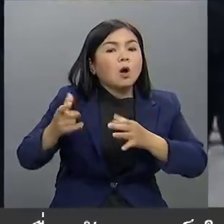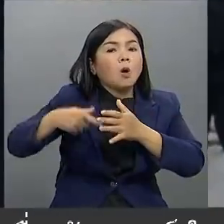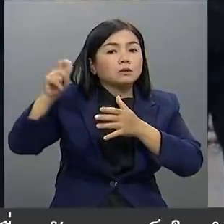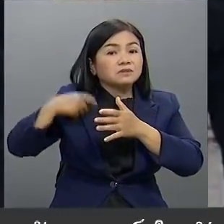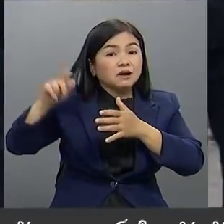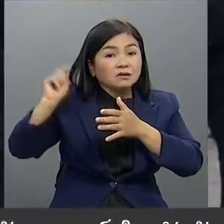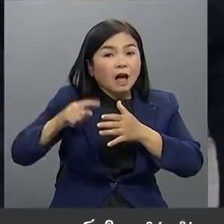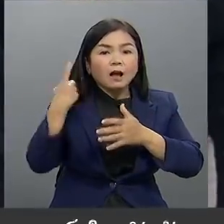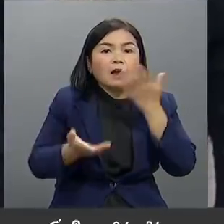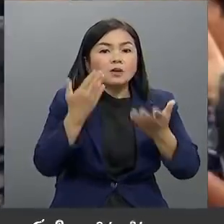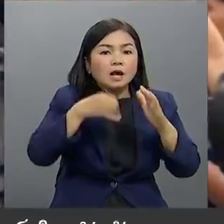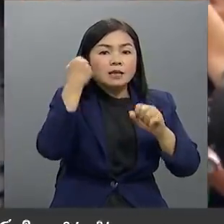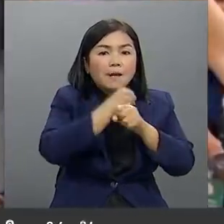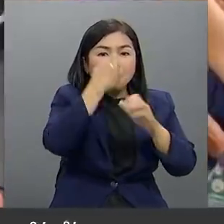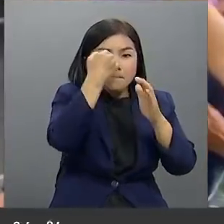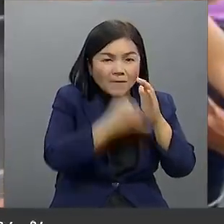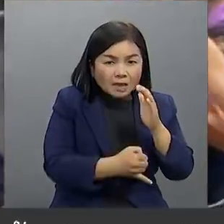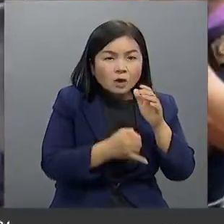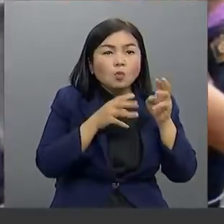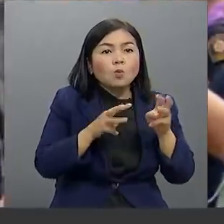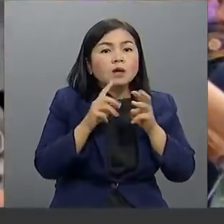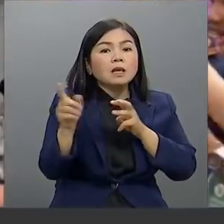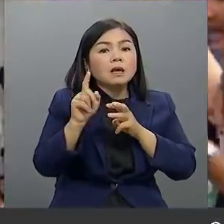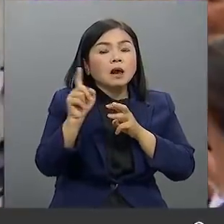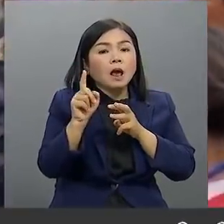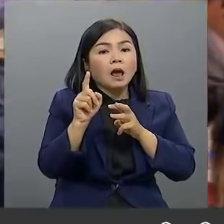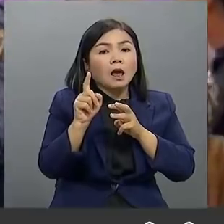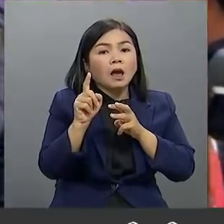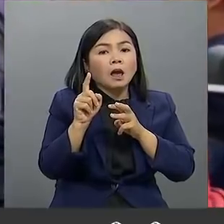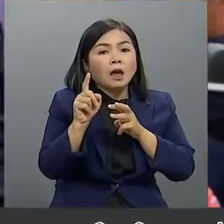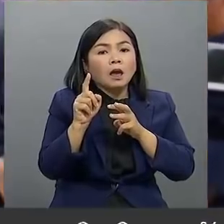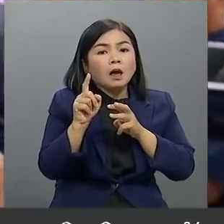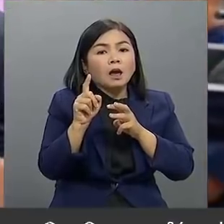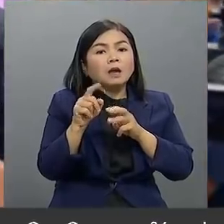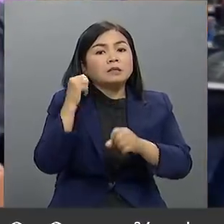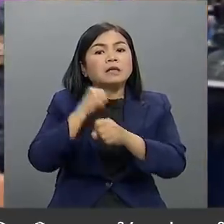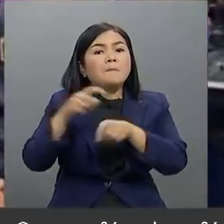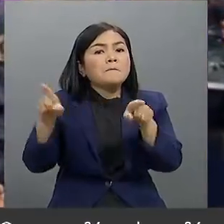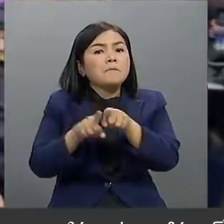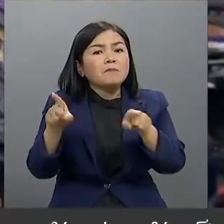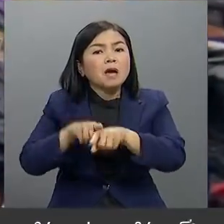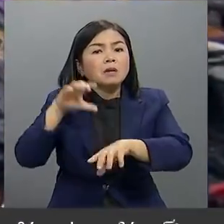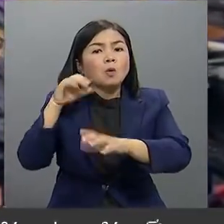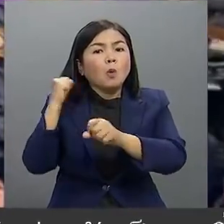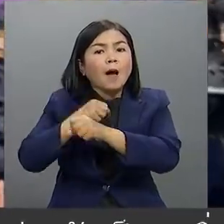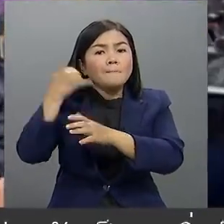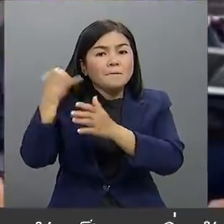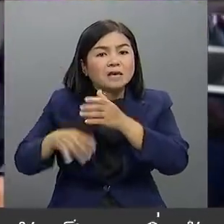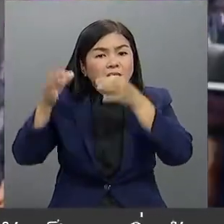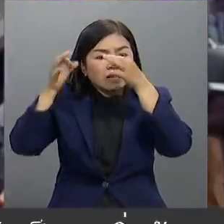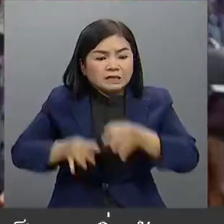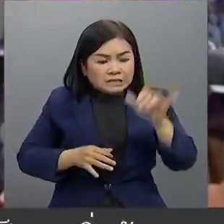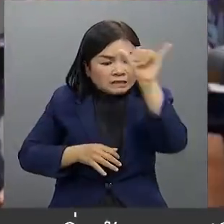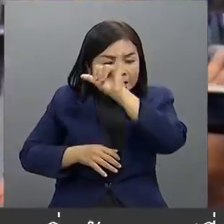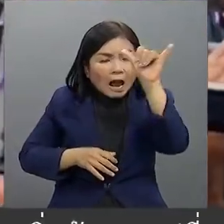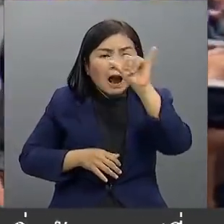เจ้าปฏิบัติต่อบุคคลนั้นเสมือนเป็นผู้กระทำความผิดมิได้การเอาบุคคลซึ่งยังเป็นแค่ผู้ต้องหาหรือ